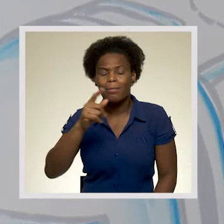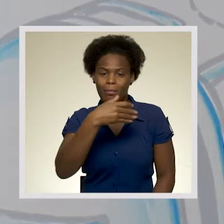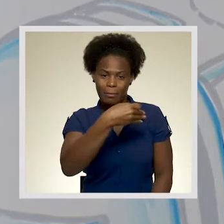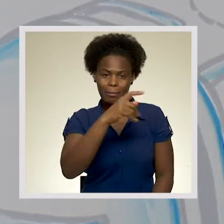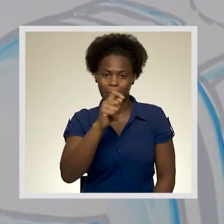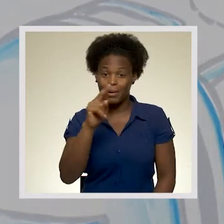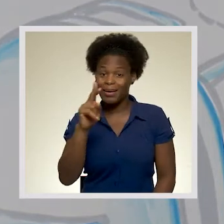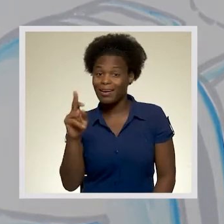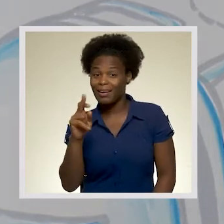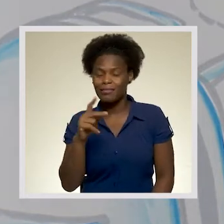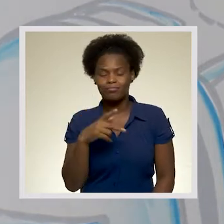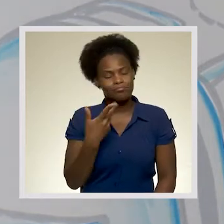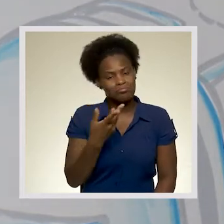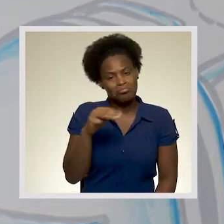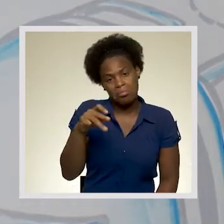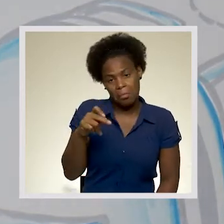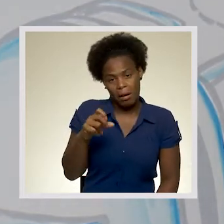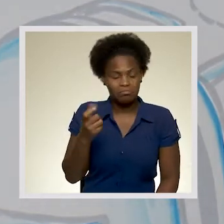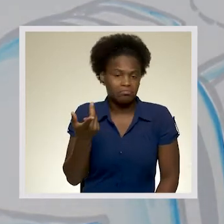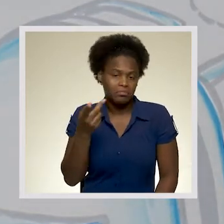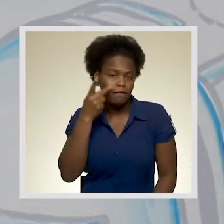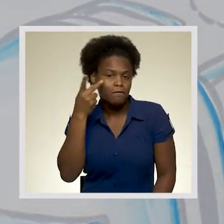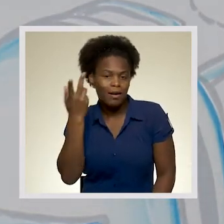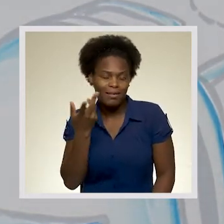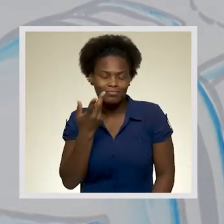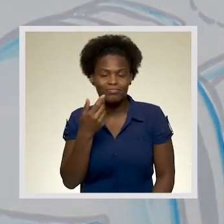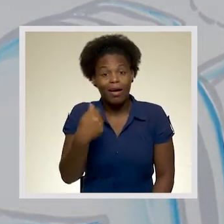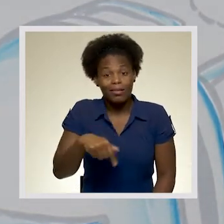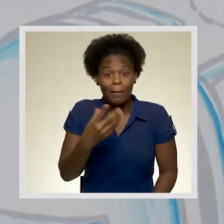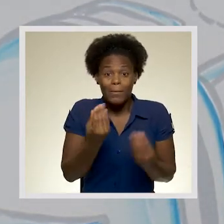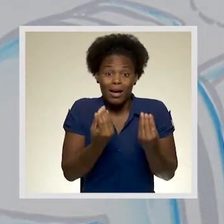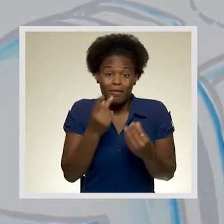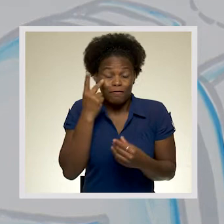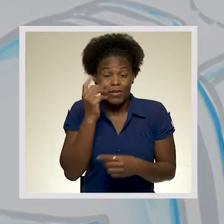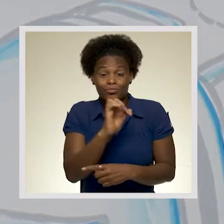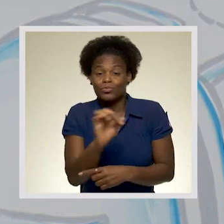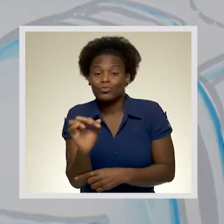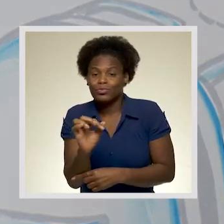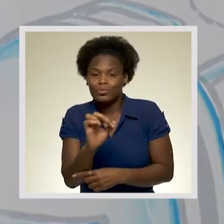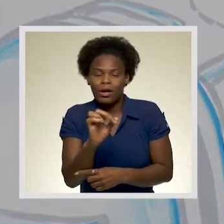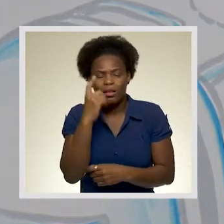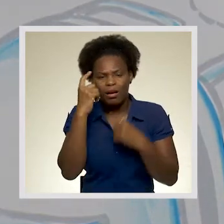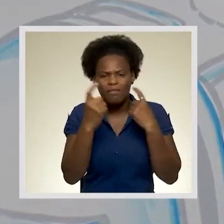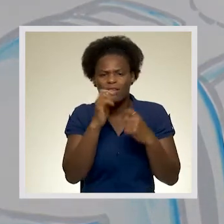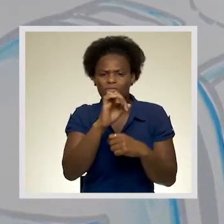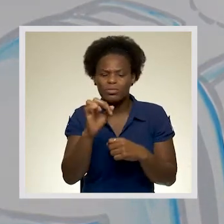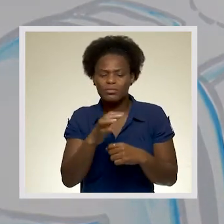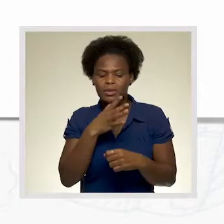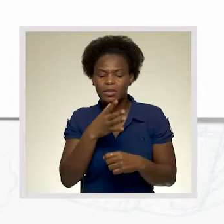Réfléchissez avec moi. Vous avez l'expression « avoir la peur de sa vie » et que veut